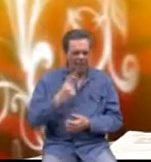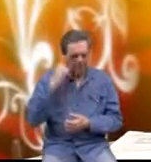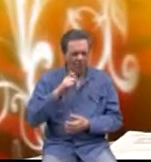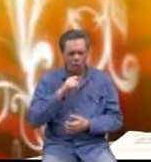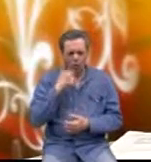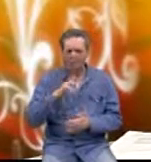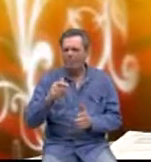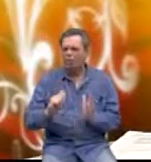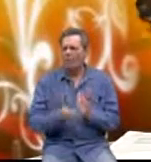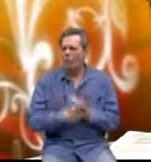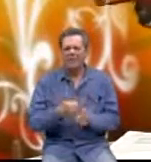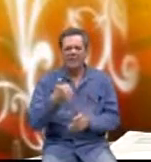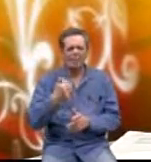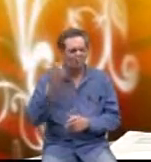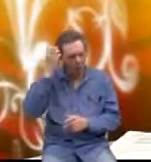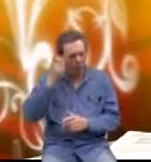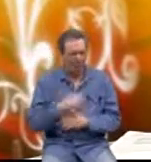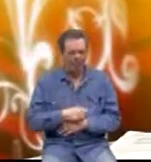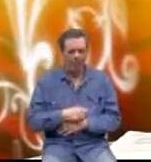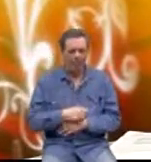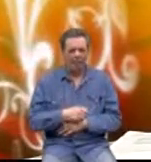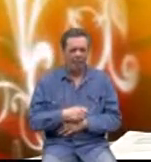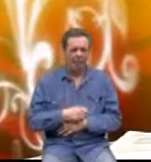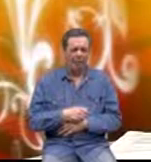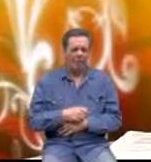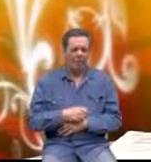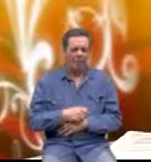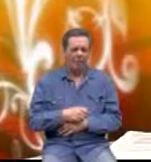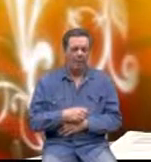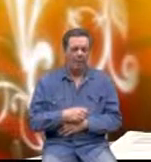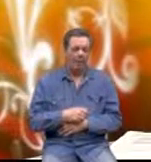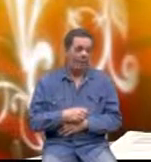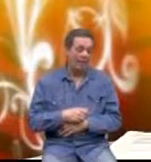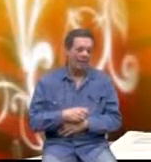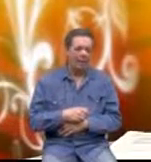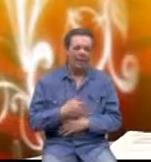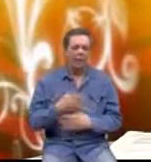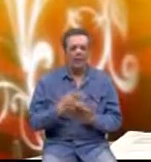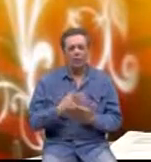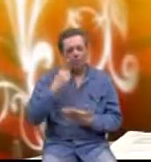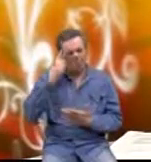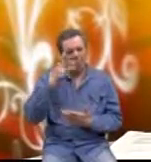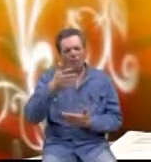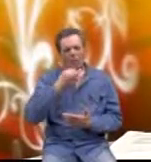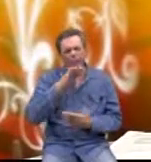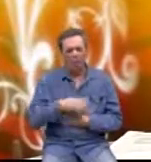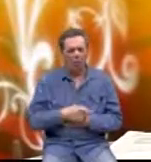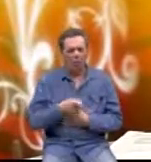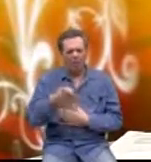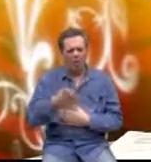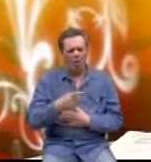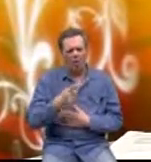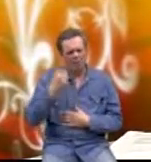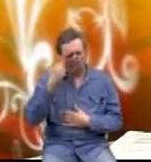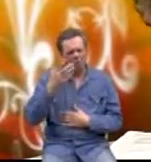I ne kažeš svoje mišljenje jer ti neko tamo kapa 100 kuna mjesečno jer će ti biti bolje. To je to, biti žrtva